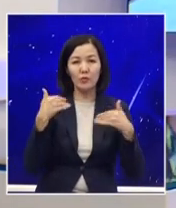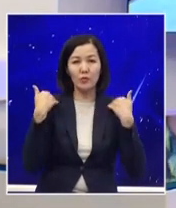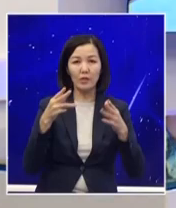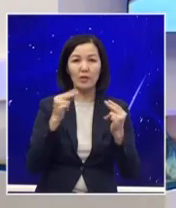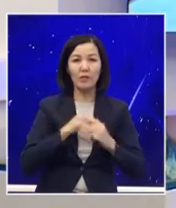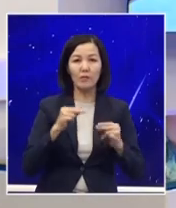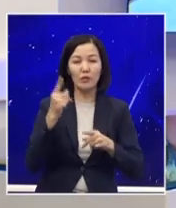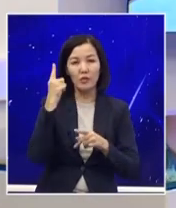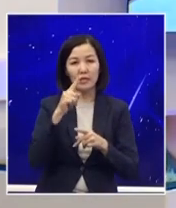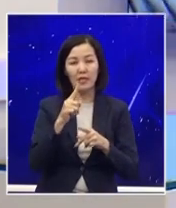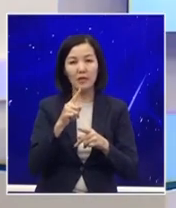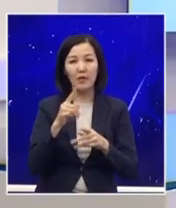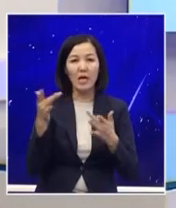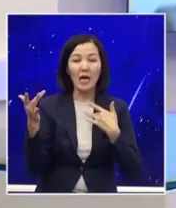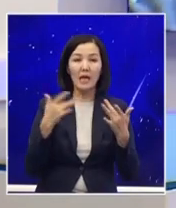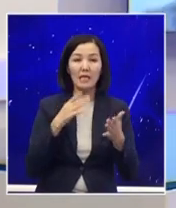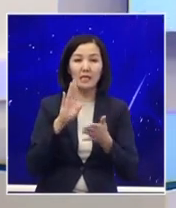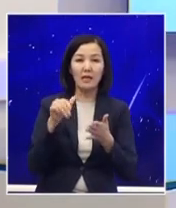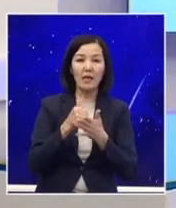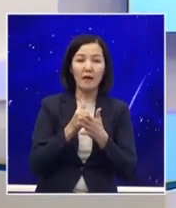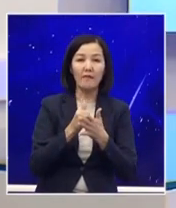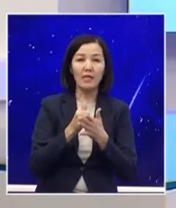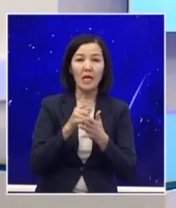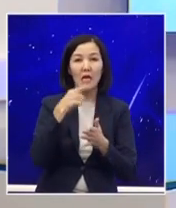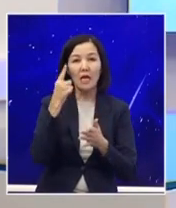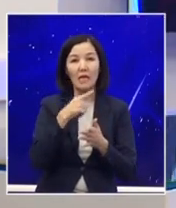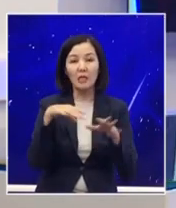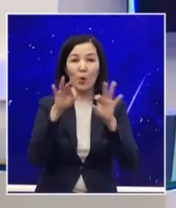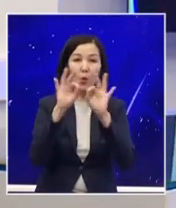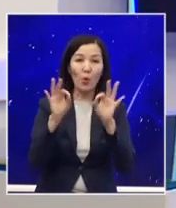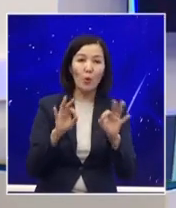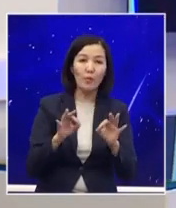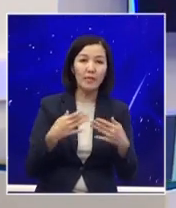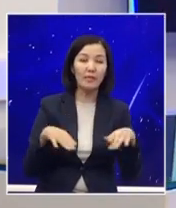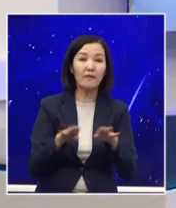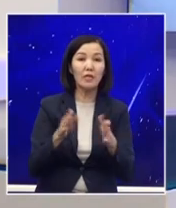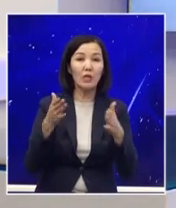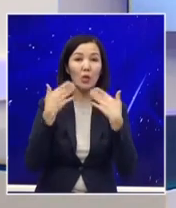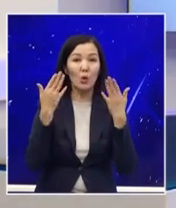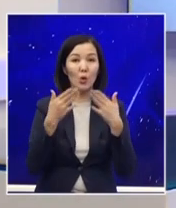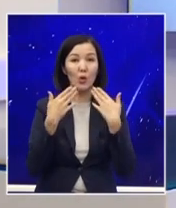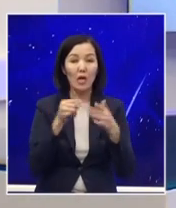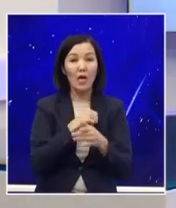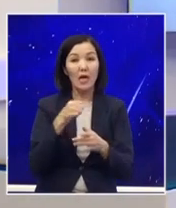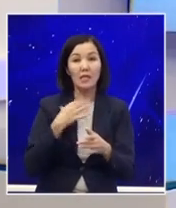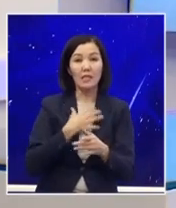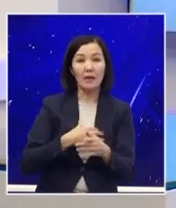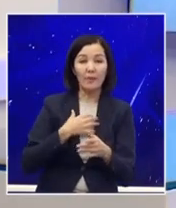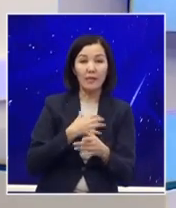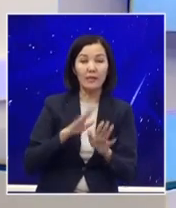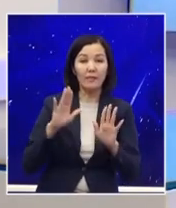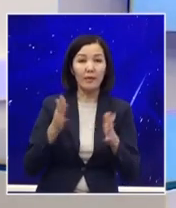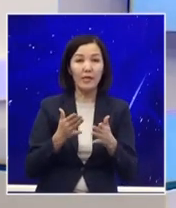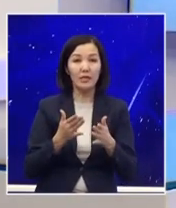работавших за идею. Актриса главной роли рассказывает, что образ дался ей сравнительно легко, поскольку она и сама переживала